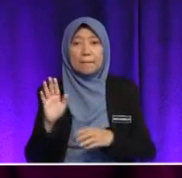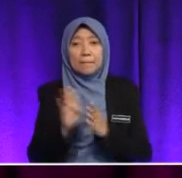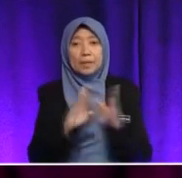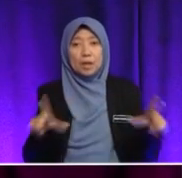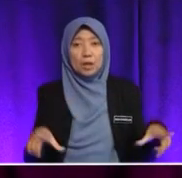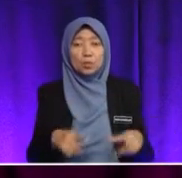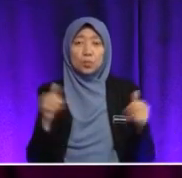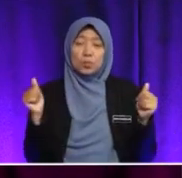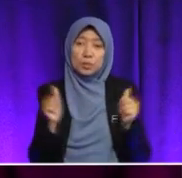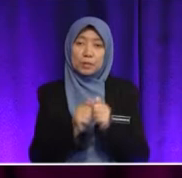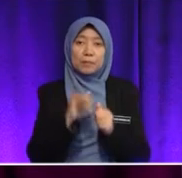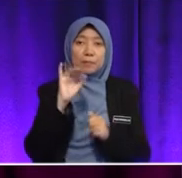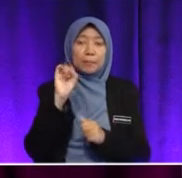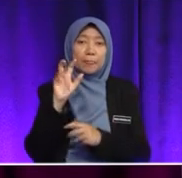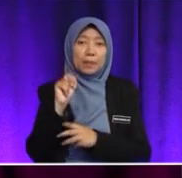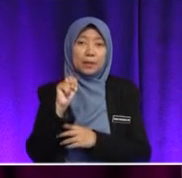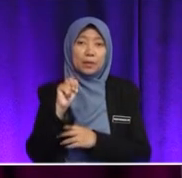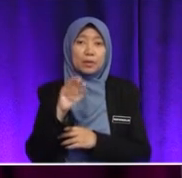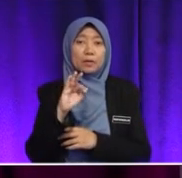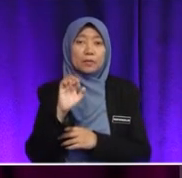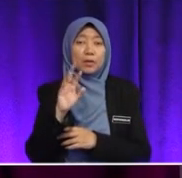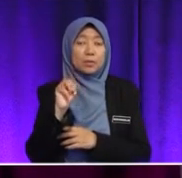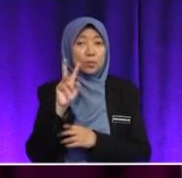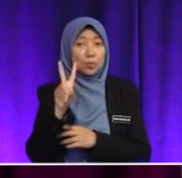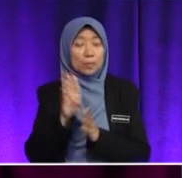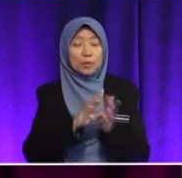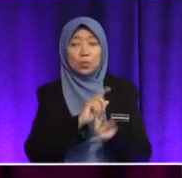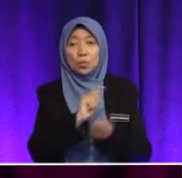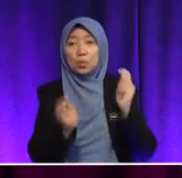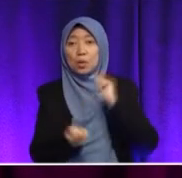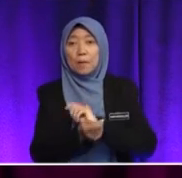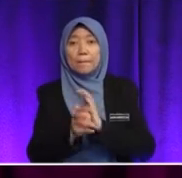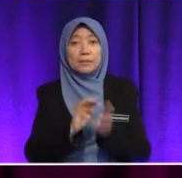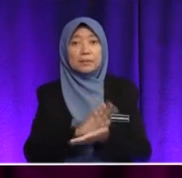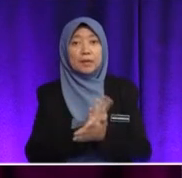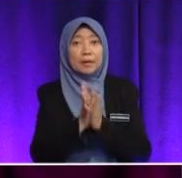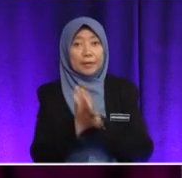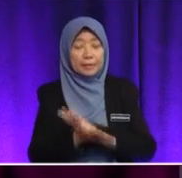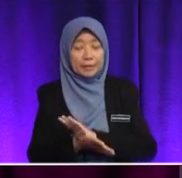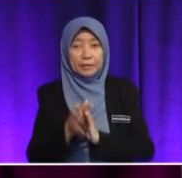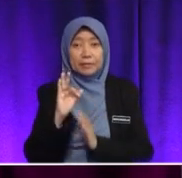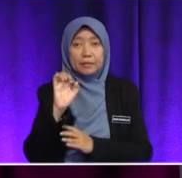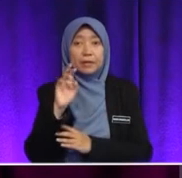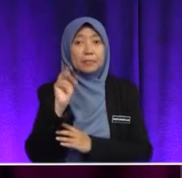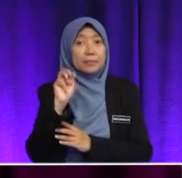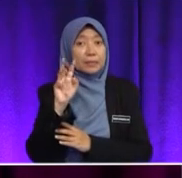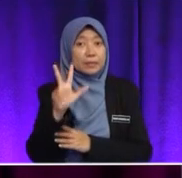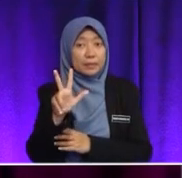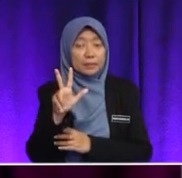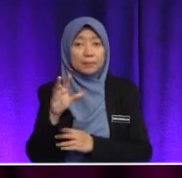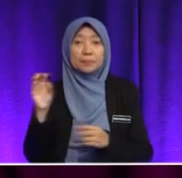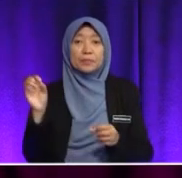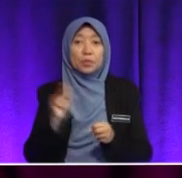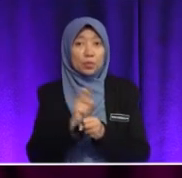melalui payon frm duwe yang Betulkah menjadi serum 3 oksida